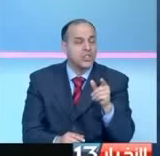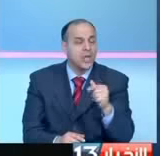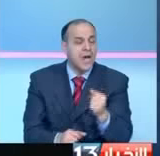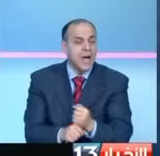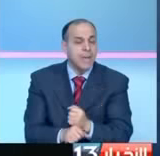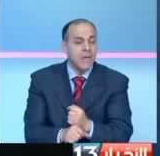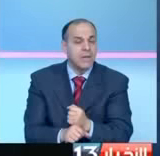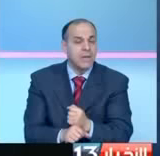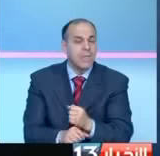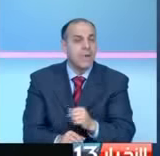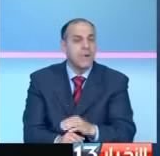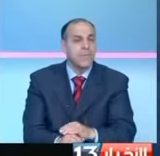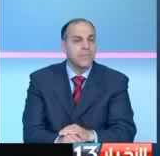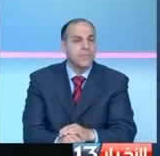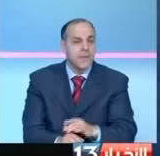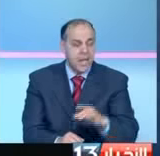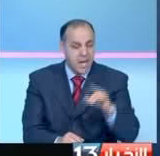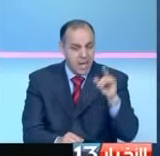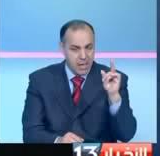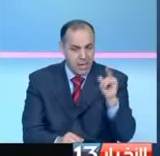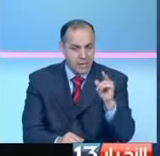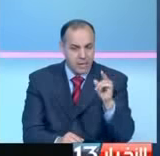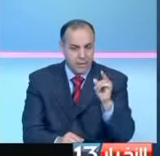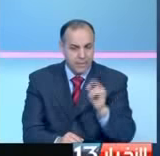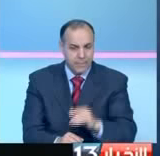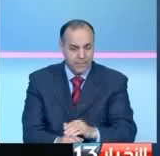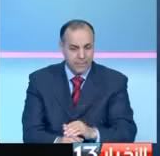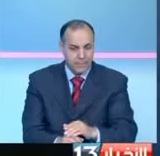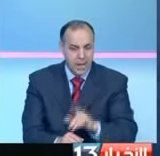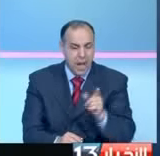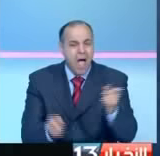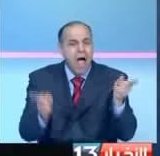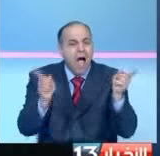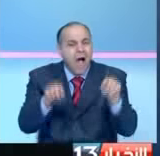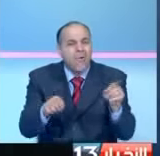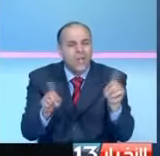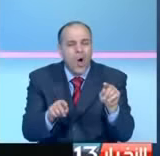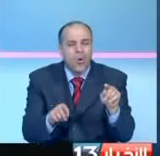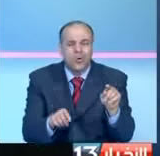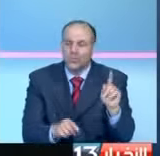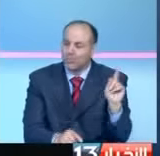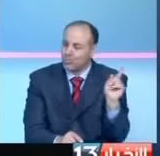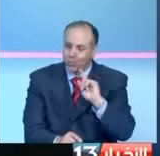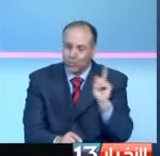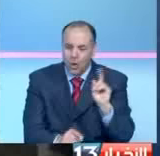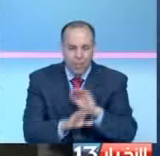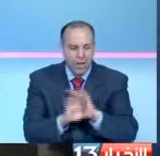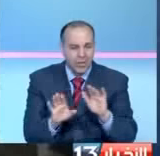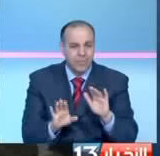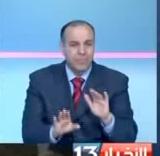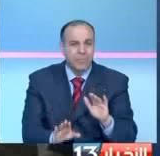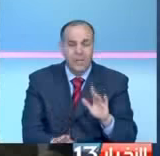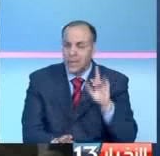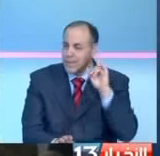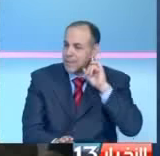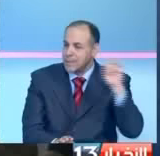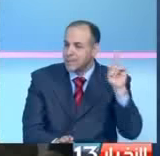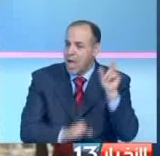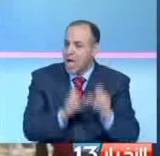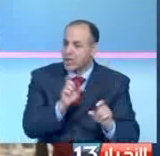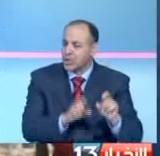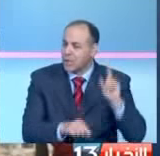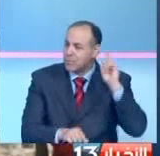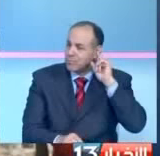للعمل على أن لا تتكرر مثل تلك المآسي. الاستماع لضحايا